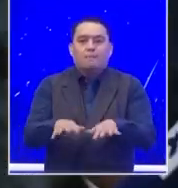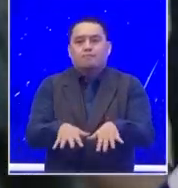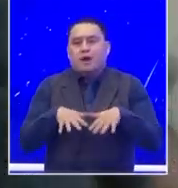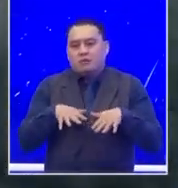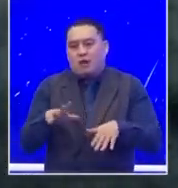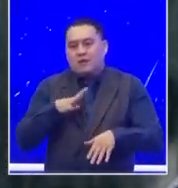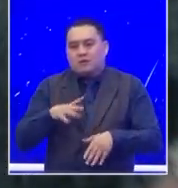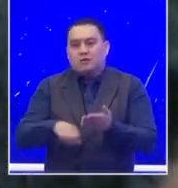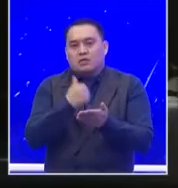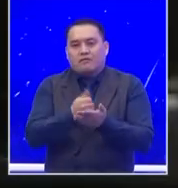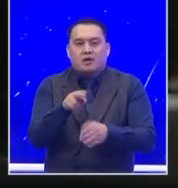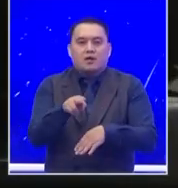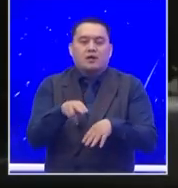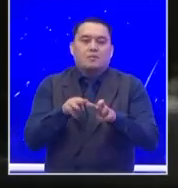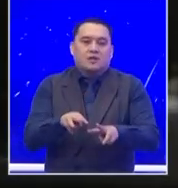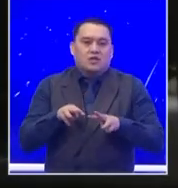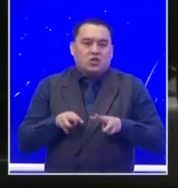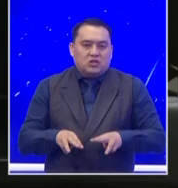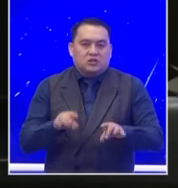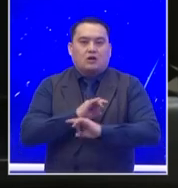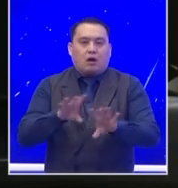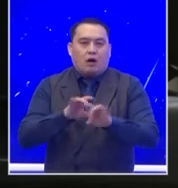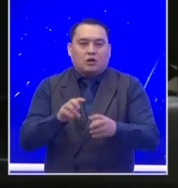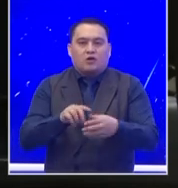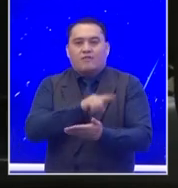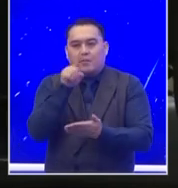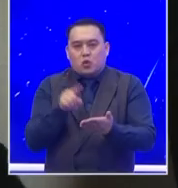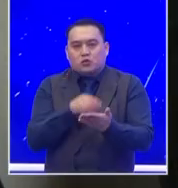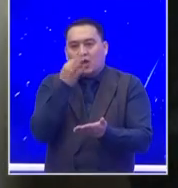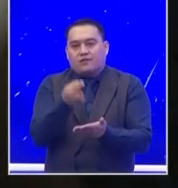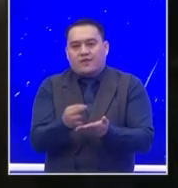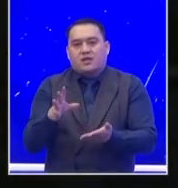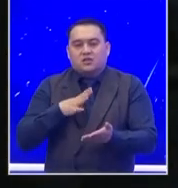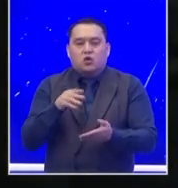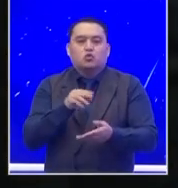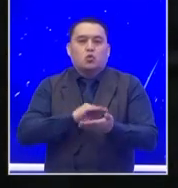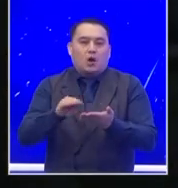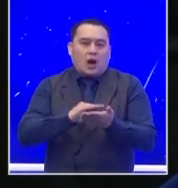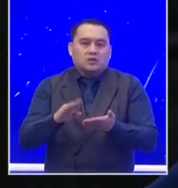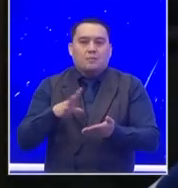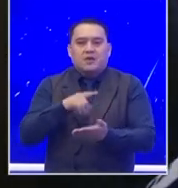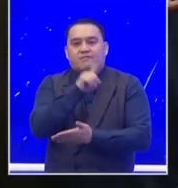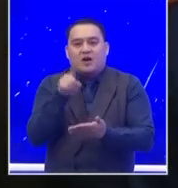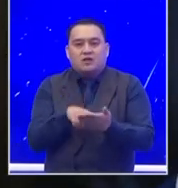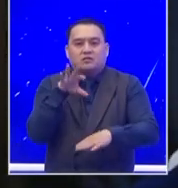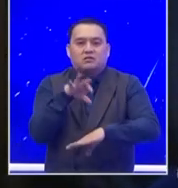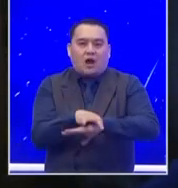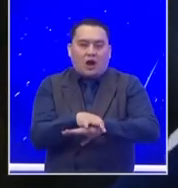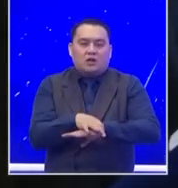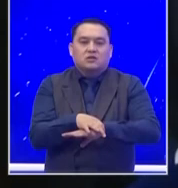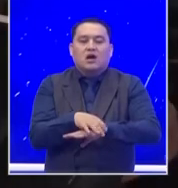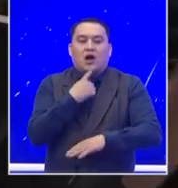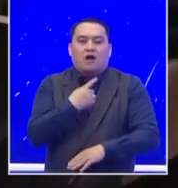парламента главный полицейский страны ответил на самые насущные вопросы представителей СМИ. Один из них коснулся задержания